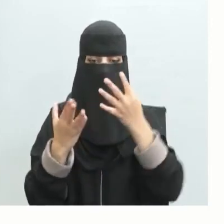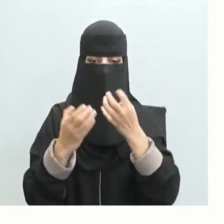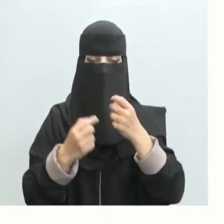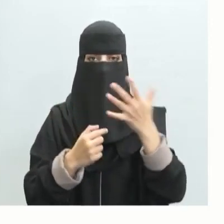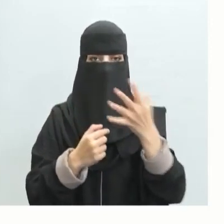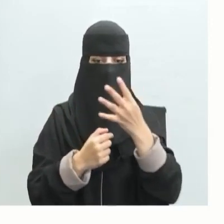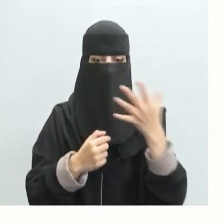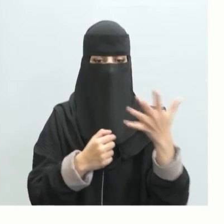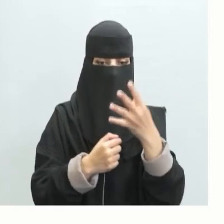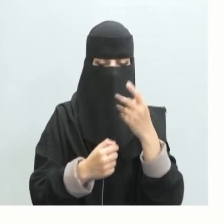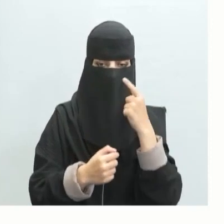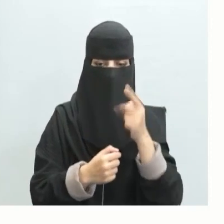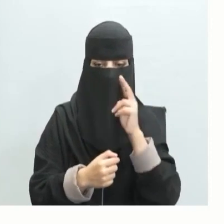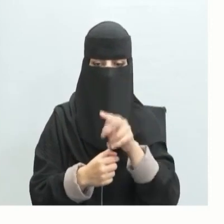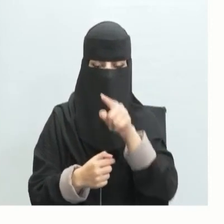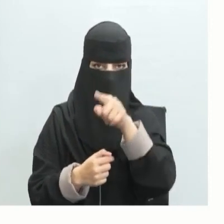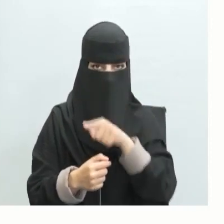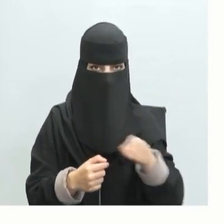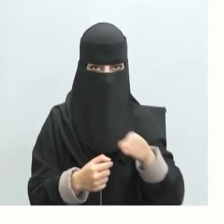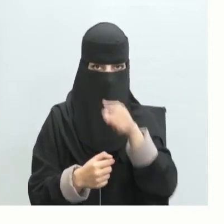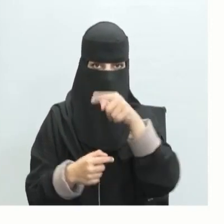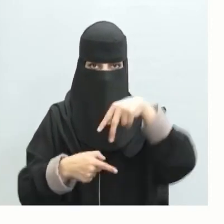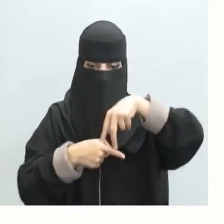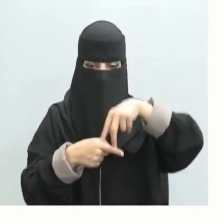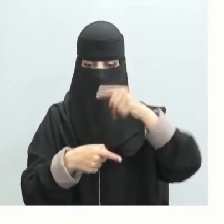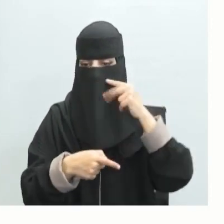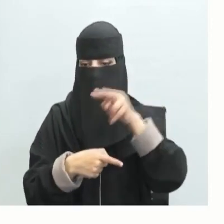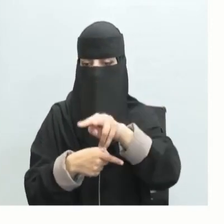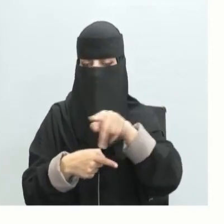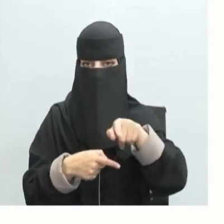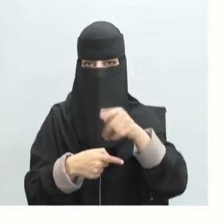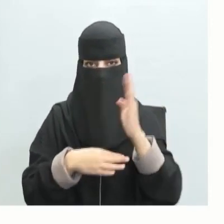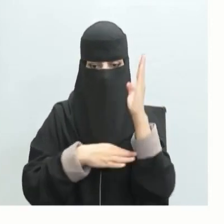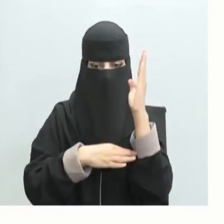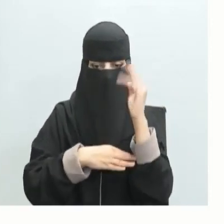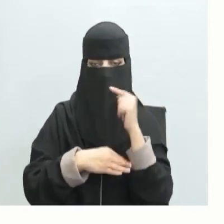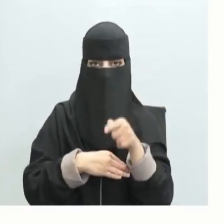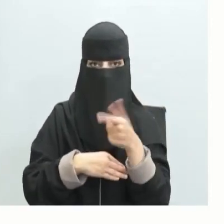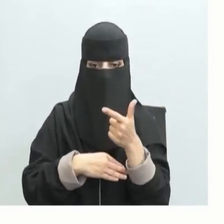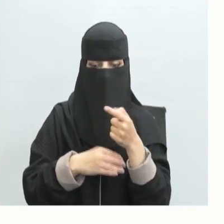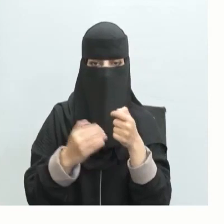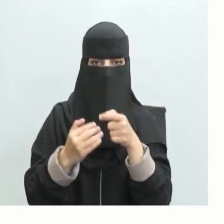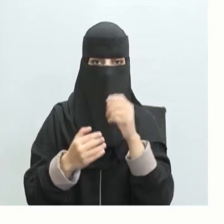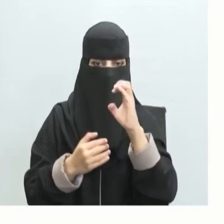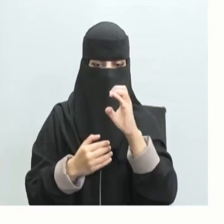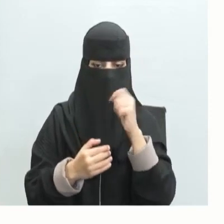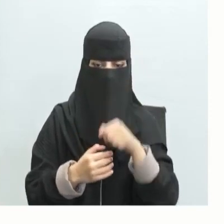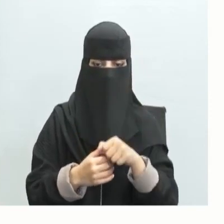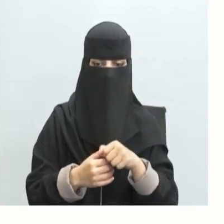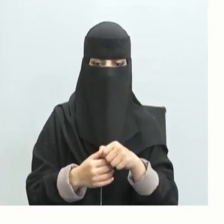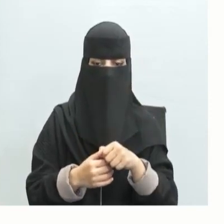45 45 طبعا هذا هو المثلث لاحظ ان الزاويه القائمه هي الزاويه سي